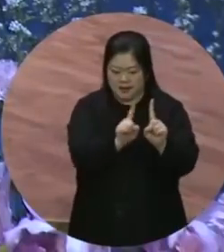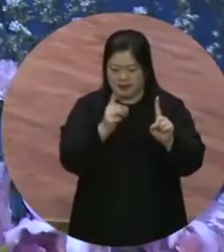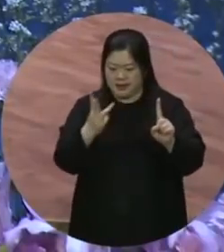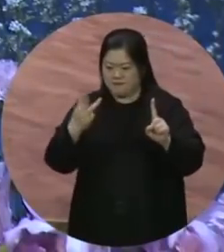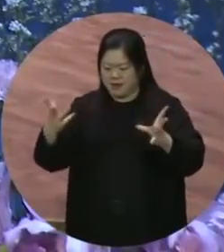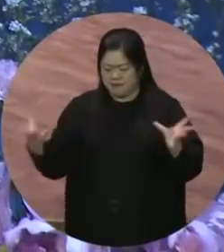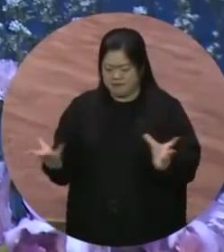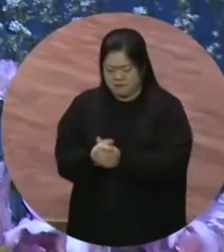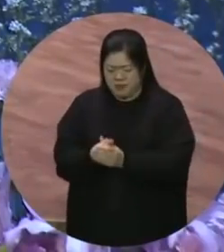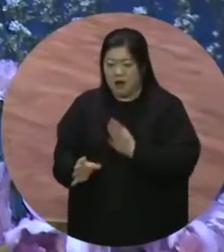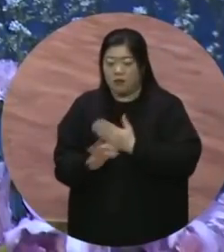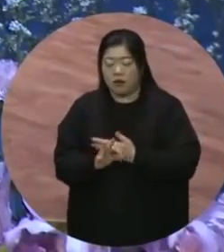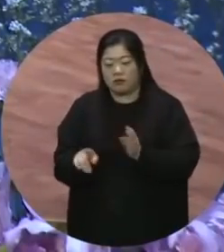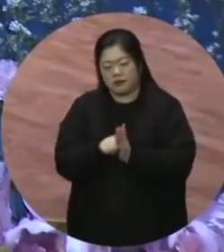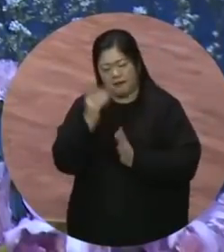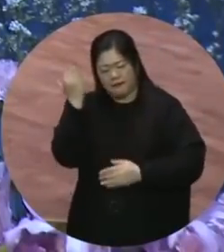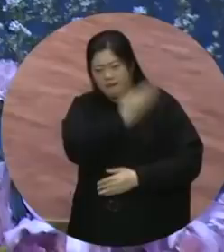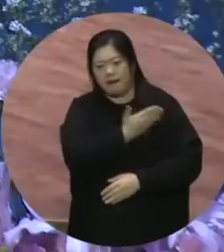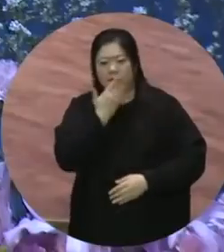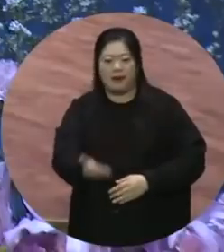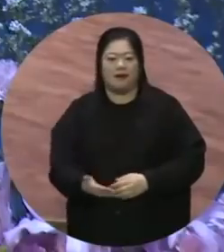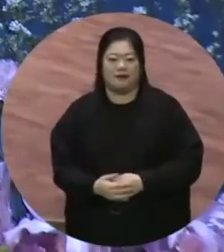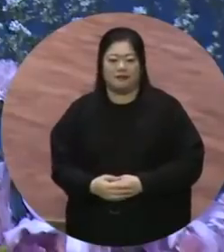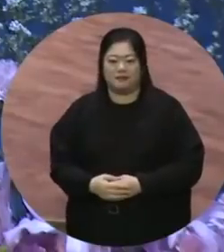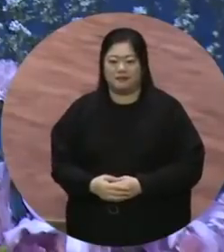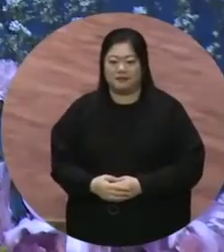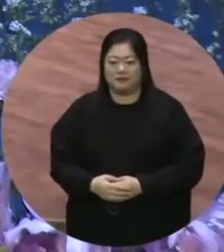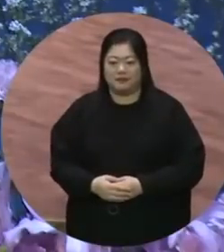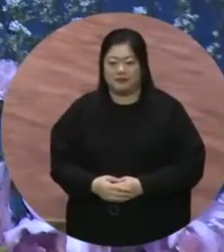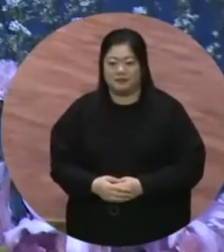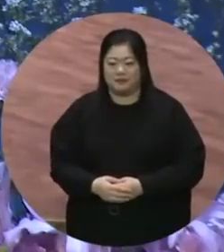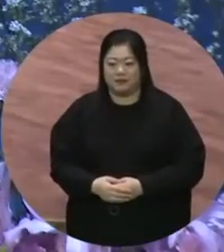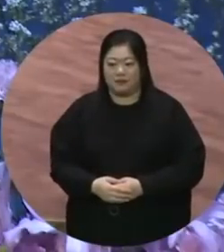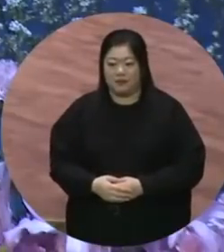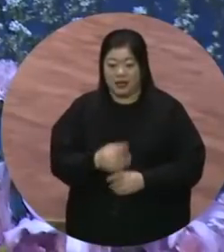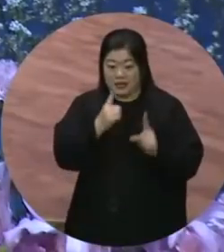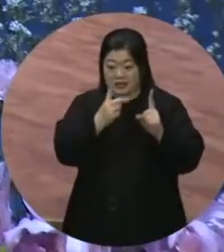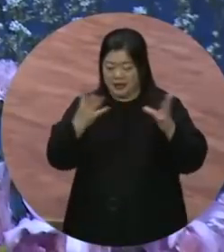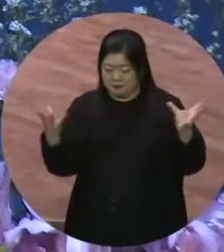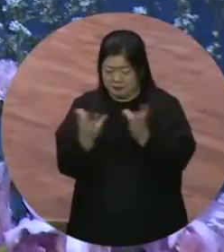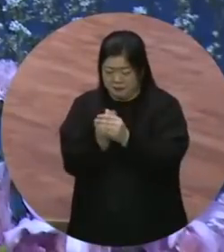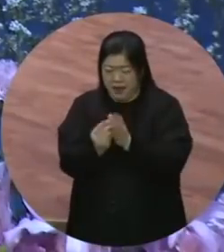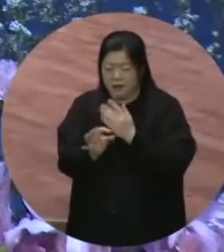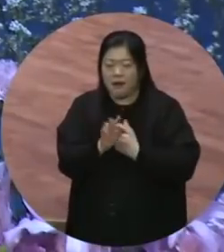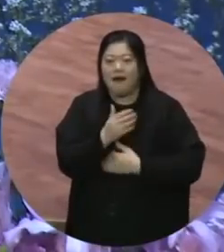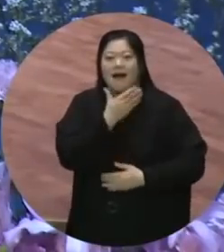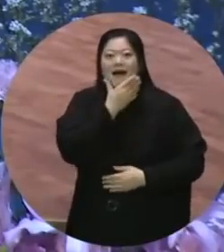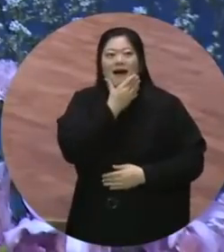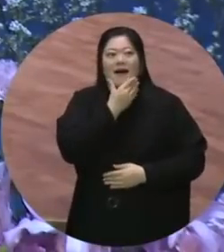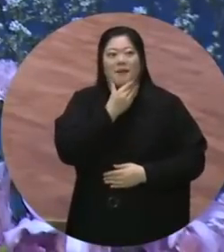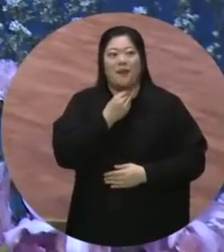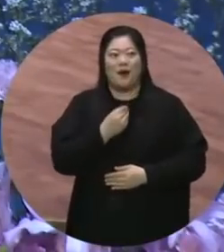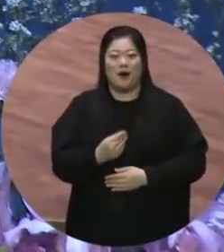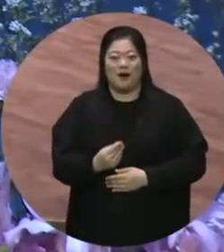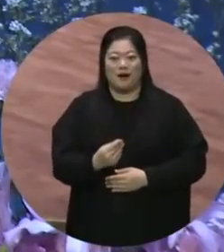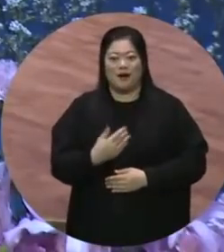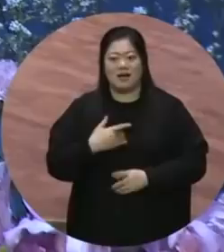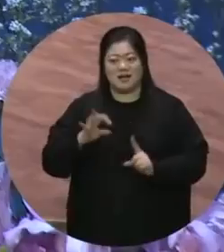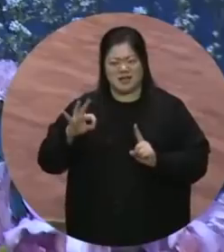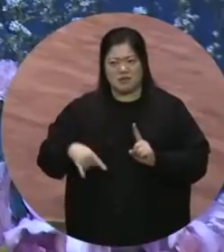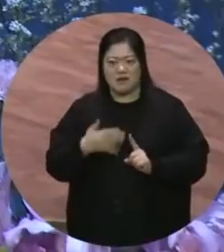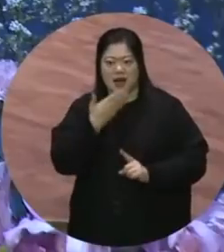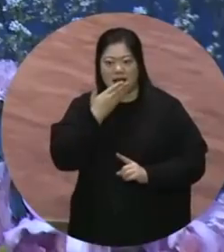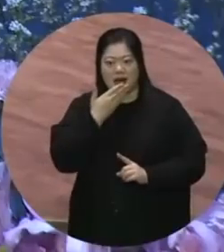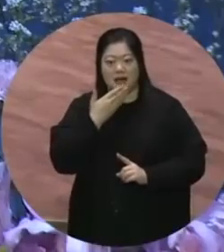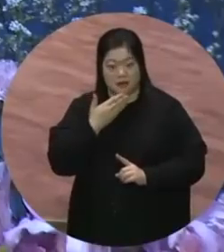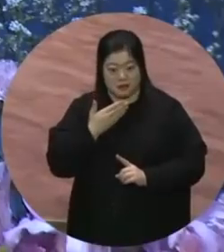진짜 심플하게 살 수 있어요. 정말 행복하게 살 수 있어요. 나같이 행복한 사람이 있어 나와봐라고 말할 정도로 행복하게